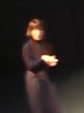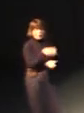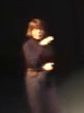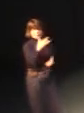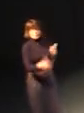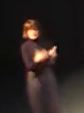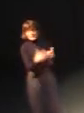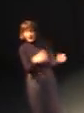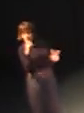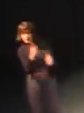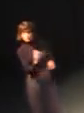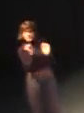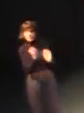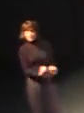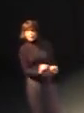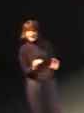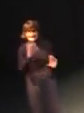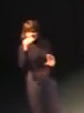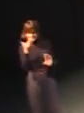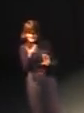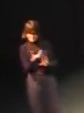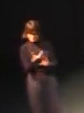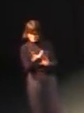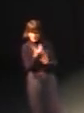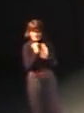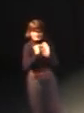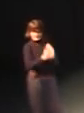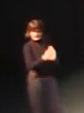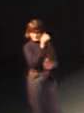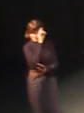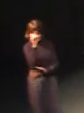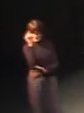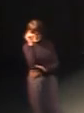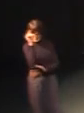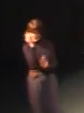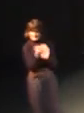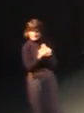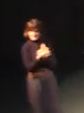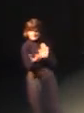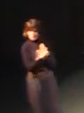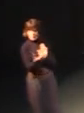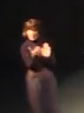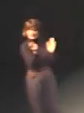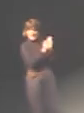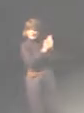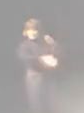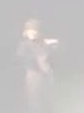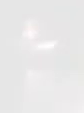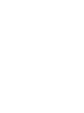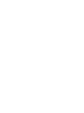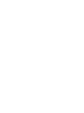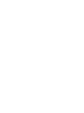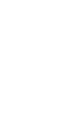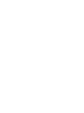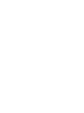et c'est ainsi que le protocole de madrid prévoit une porte de sortie mais c'est une porte de sortie qui est